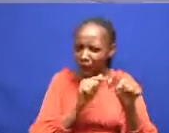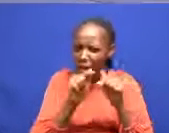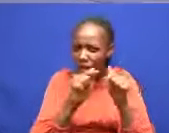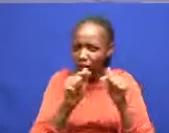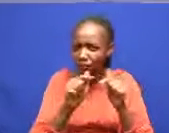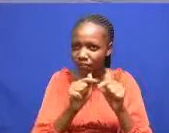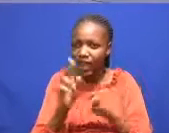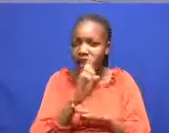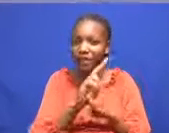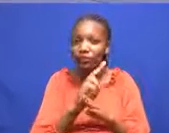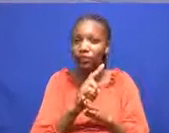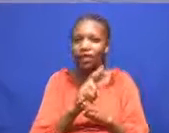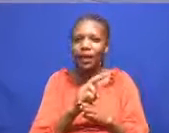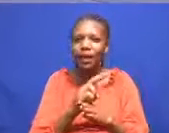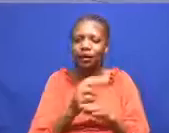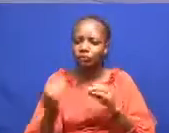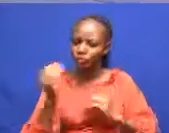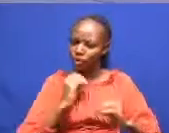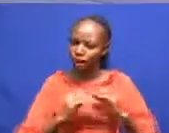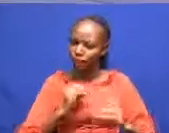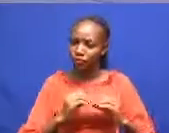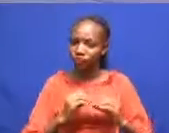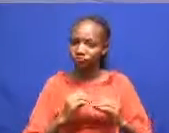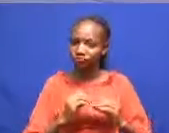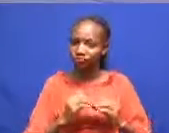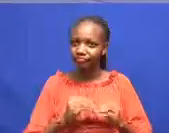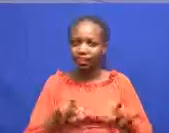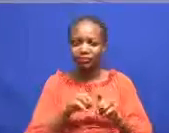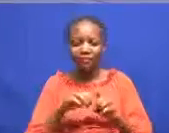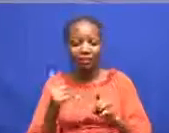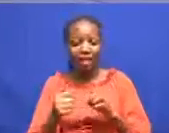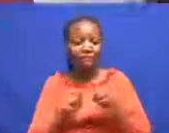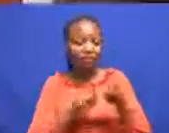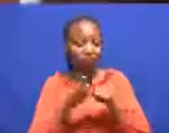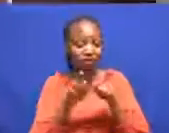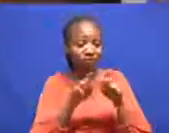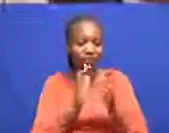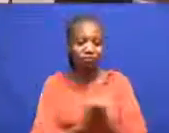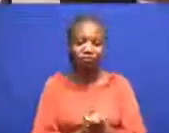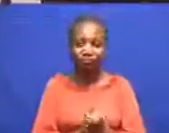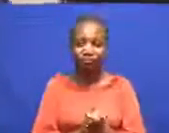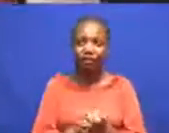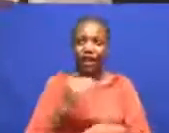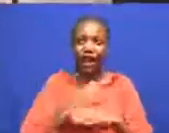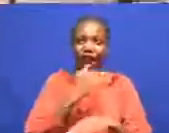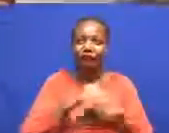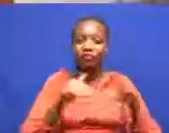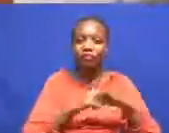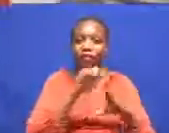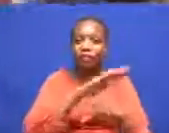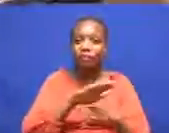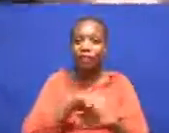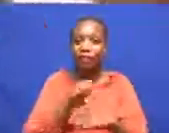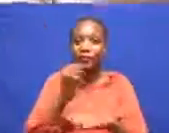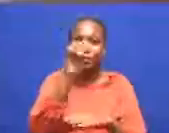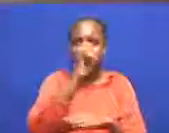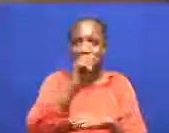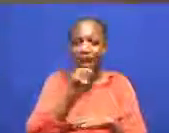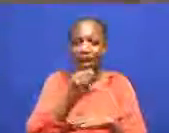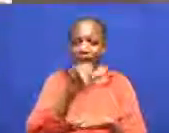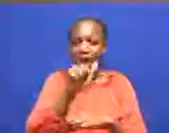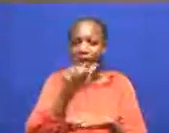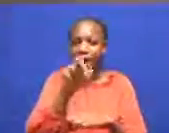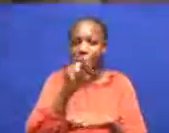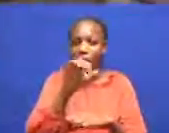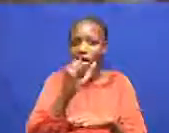ufujaji wa mamilioni ya pesa Tony mrigi na mengi Zaidi baada ya mbunge wa sirisa John waluke kupatikana hatia katika